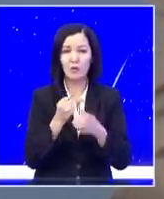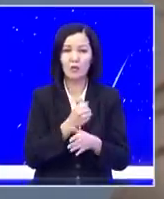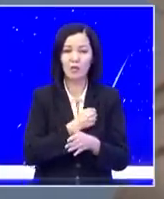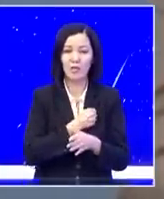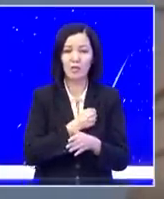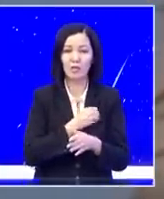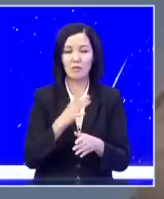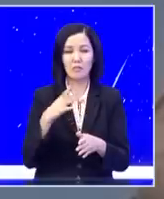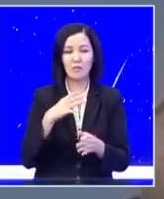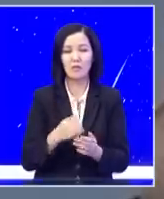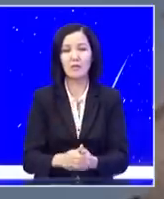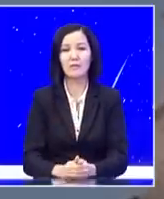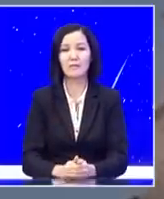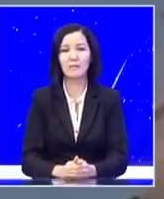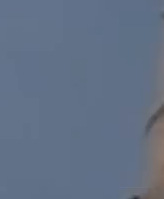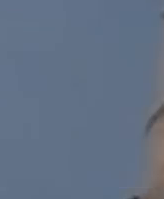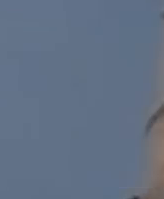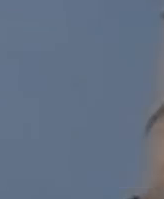Азанбай, Жетісу телеарнасы.